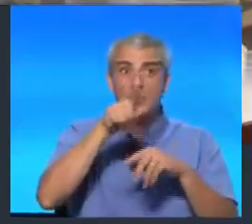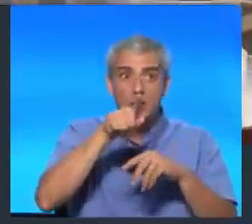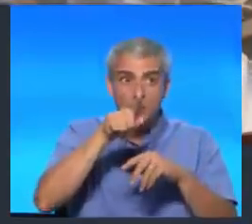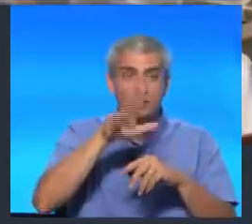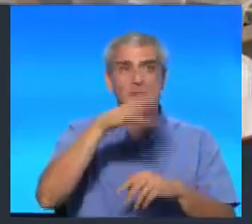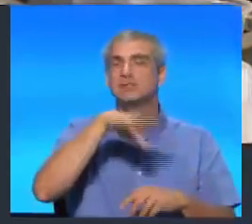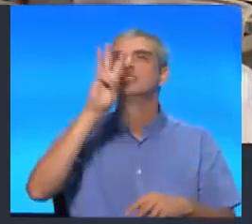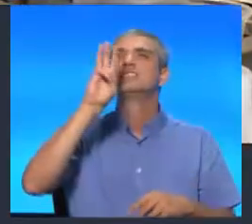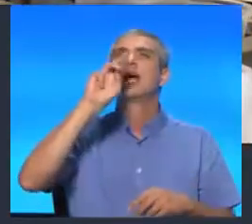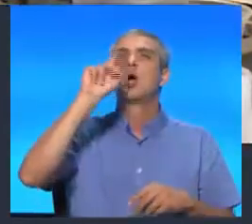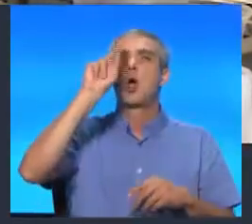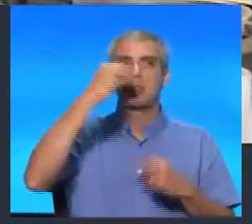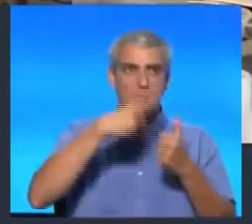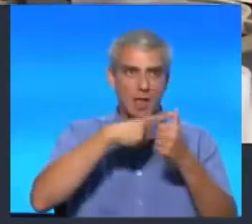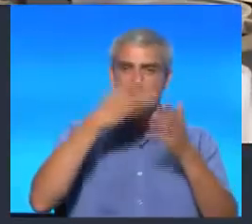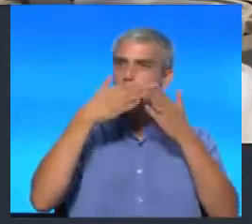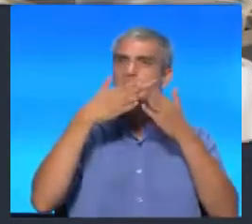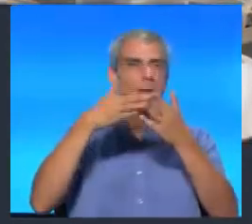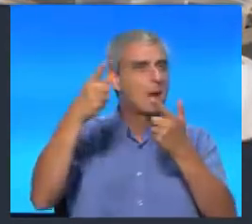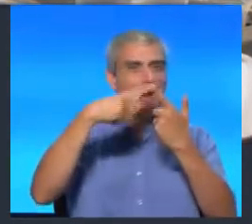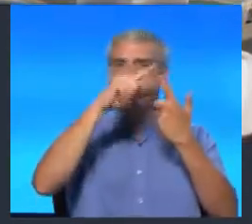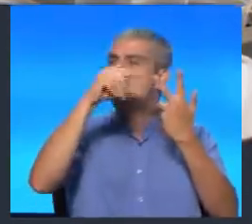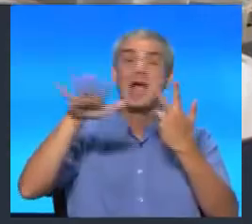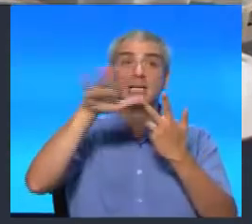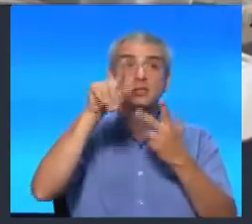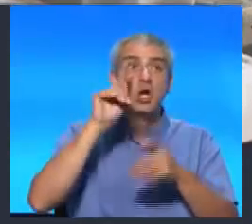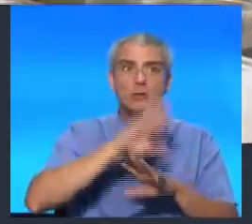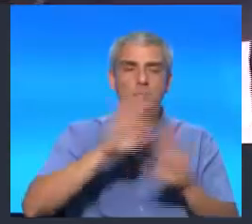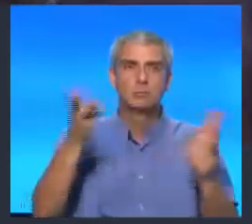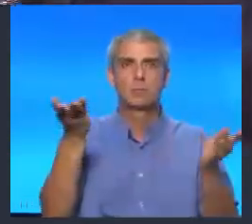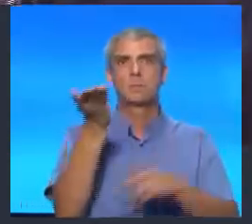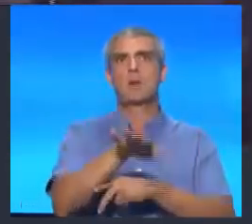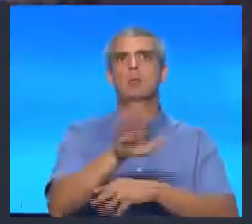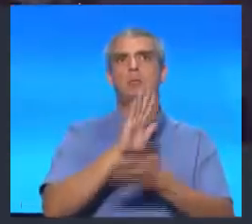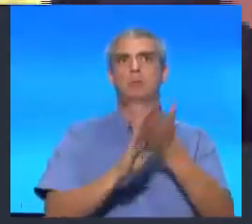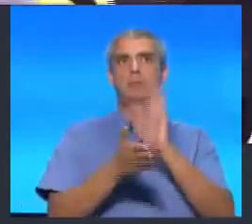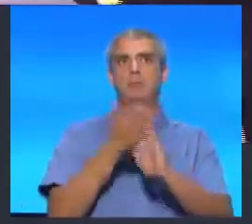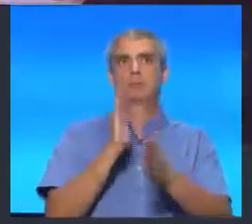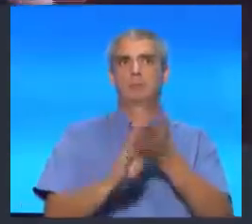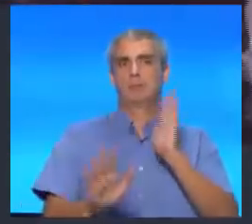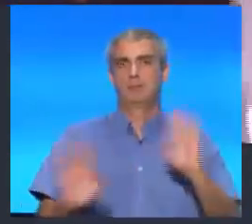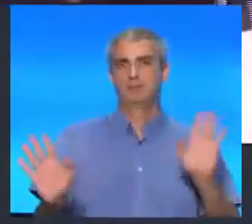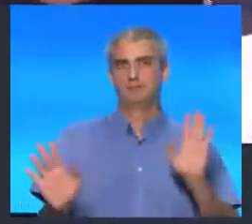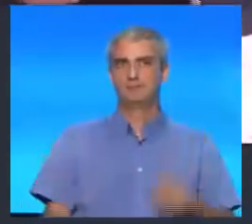אם זה בסרונה, אם זה בנמה, לא משנה באיזה אזור שנגעו בו, מת